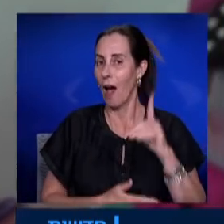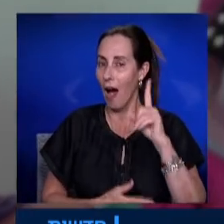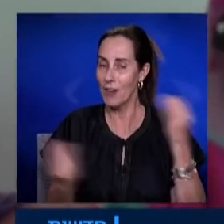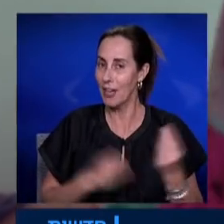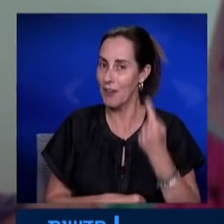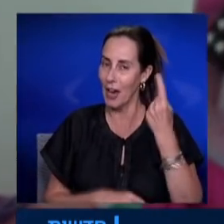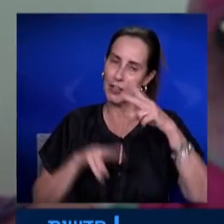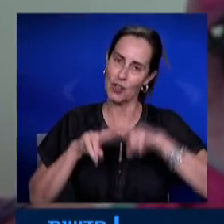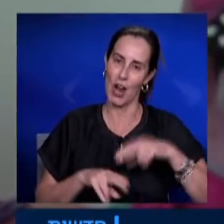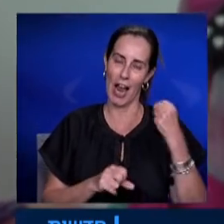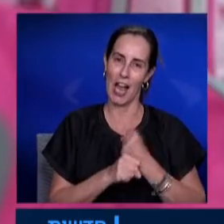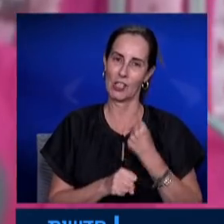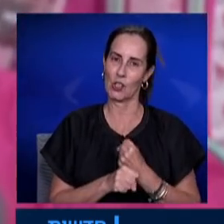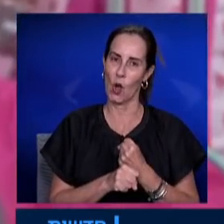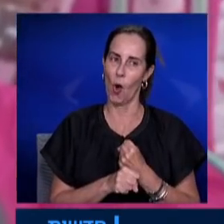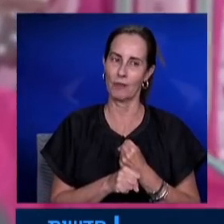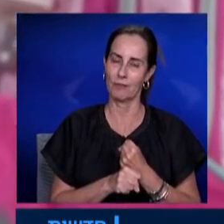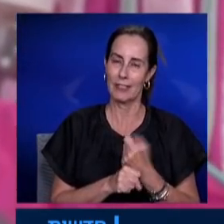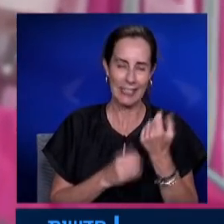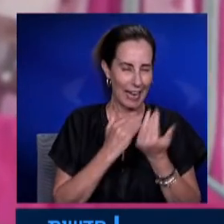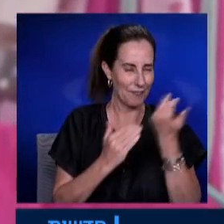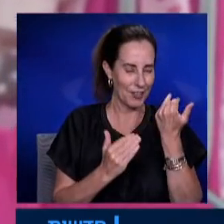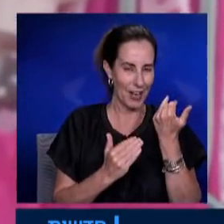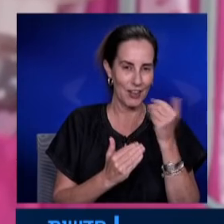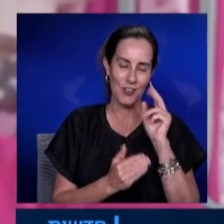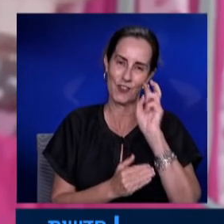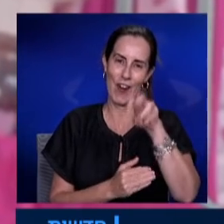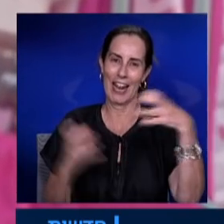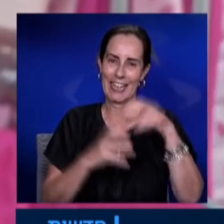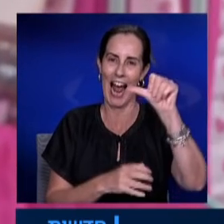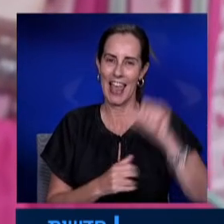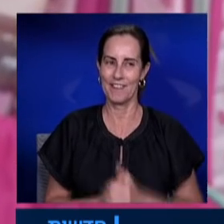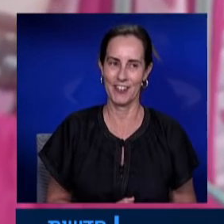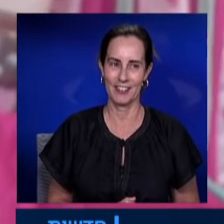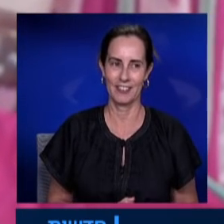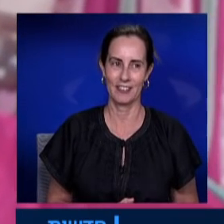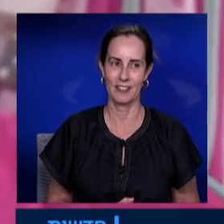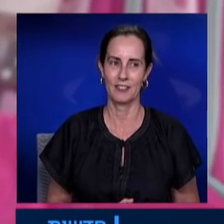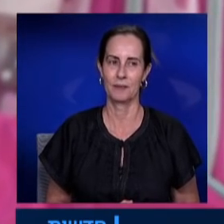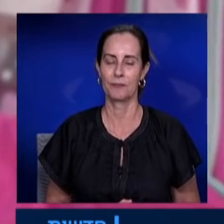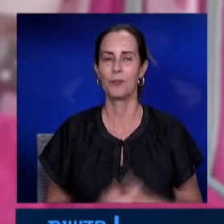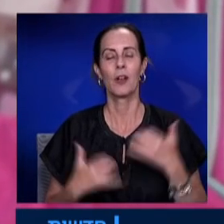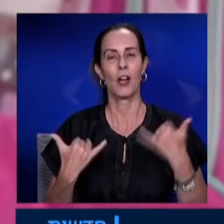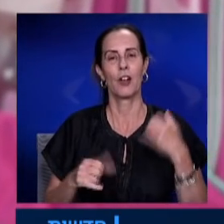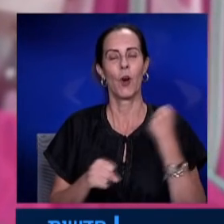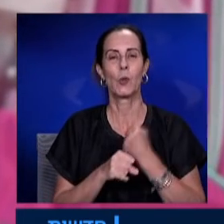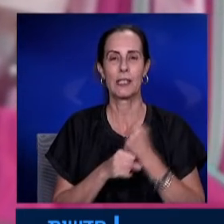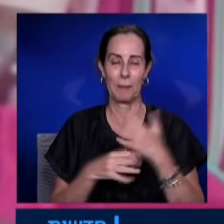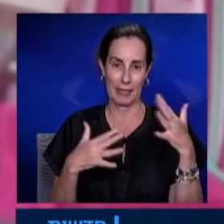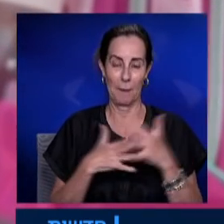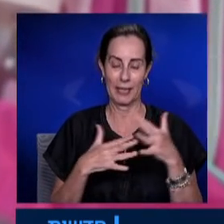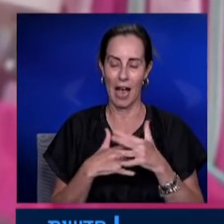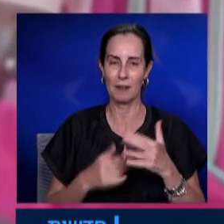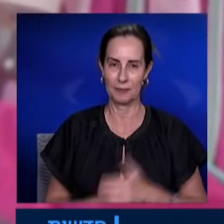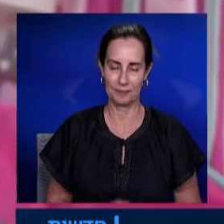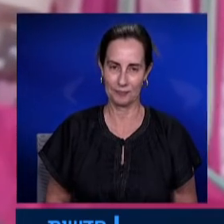אחד נותר לה לעשות הבוקר, רגע לפני שעלתה לכיתה א'. זה המקלון, שאנחנו עושים